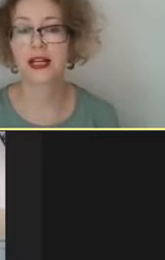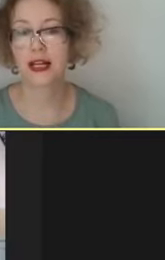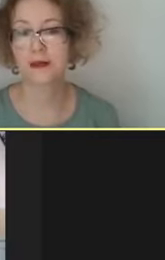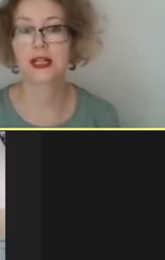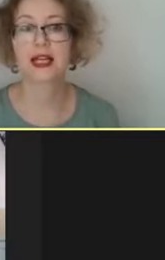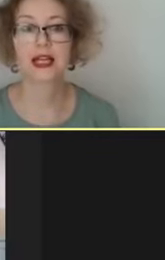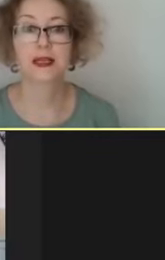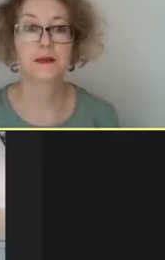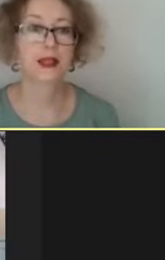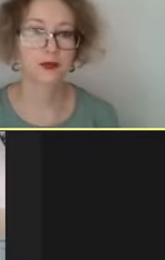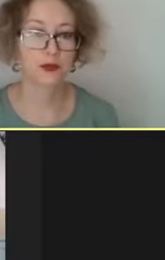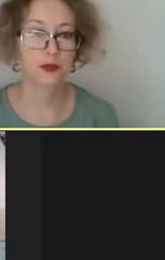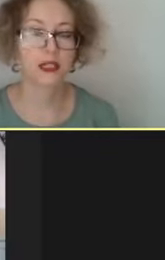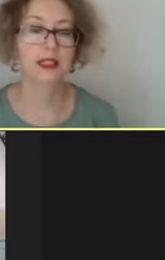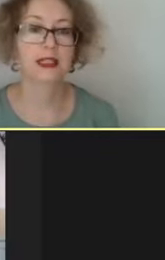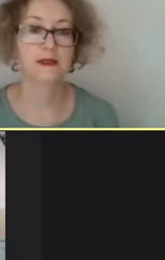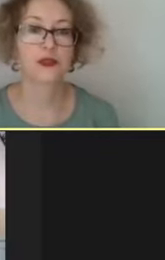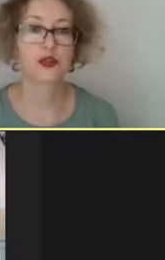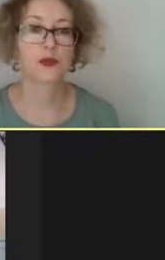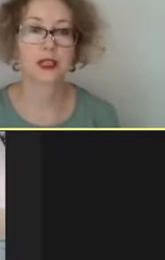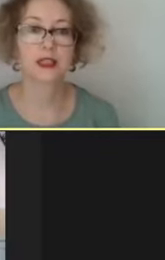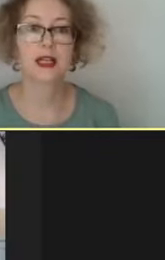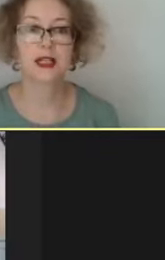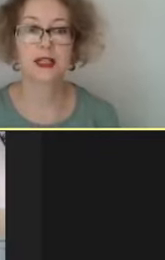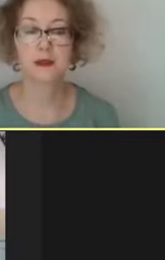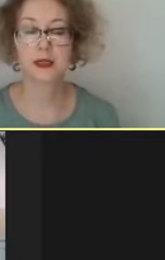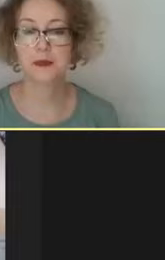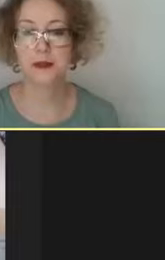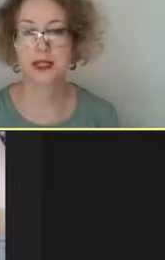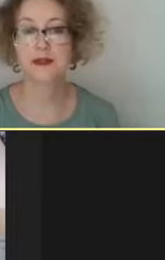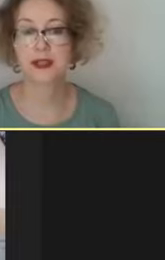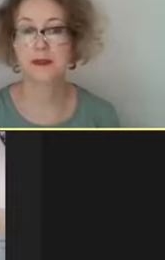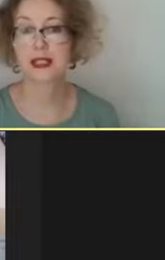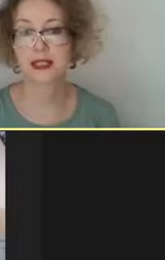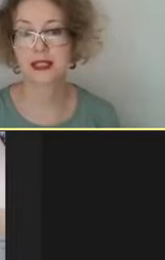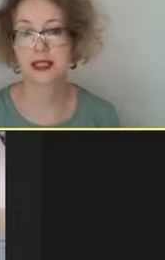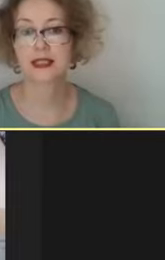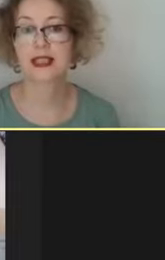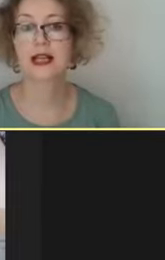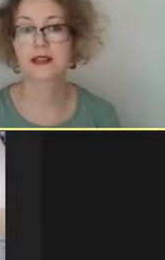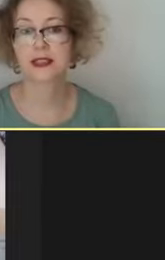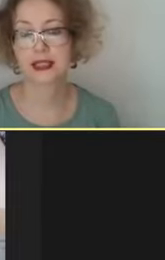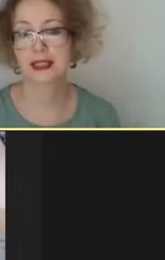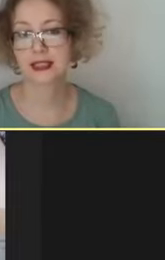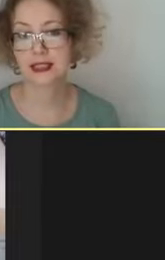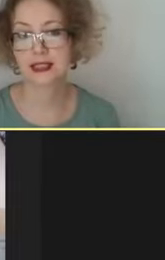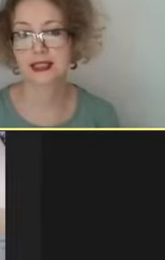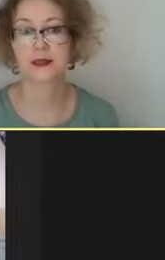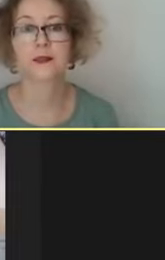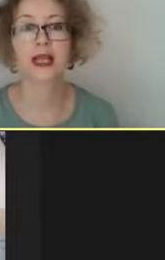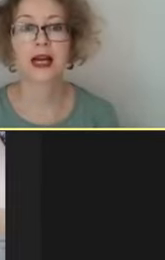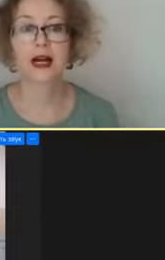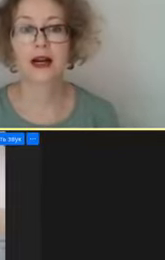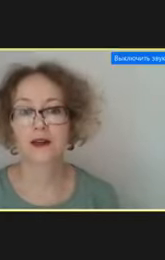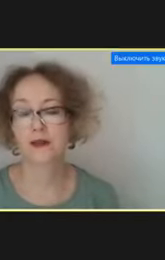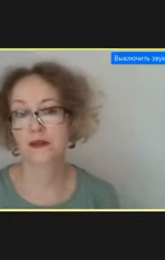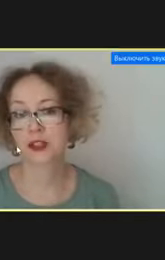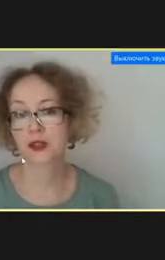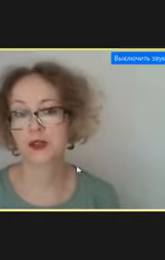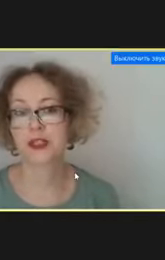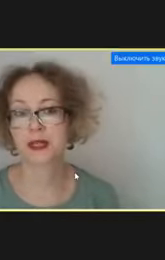ваши камеры и микрофоны для того, чтобы у нас не было помех во время трансляции в социальных сетях.